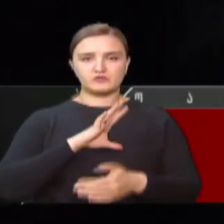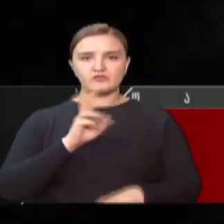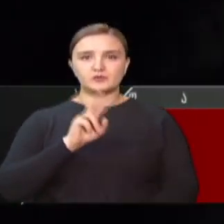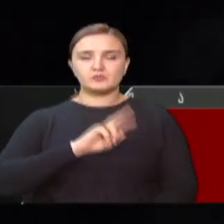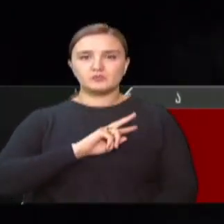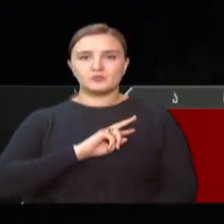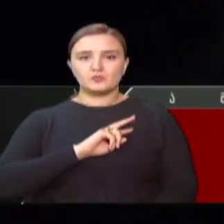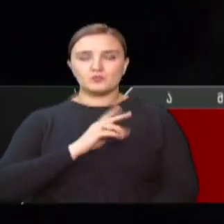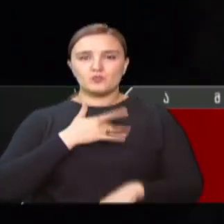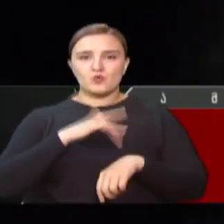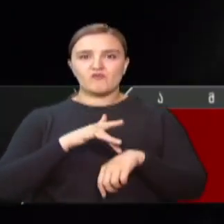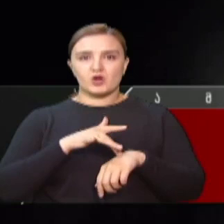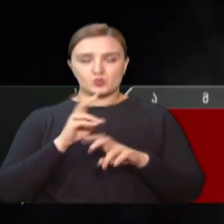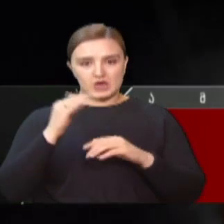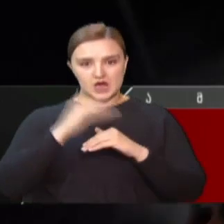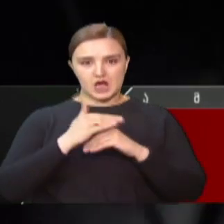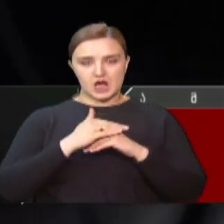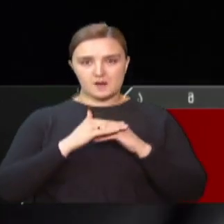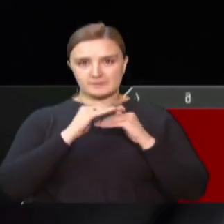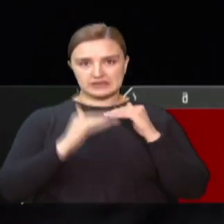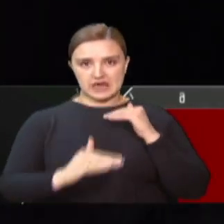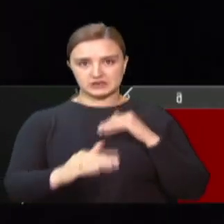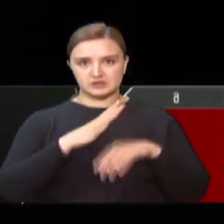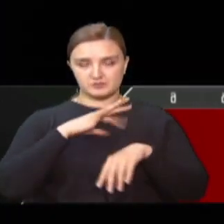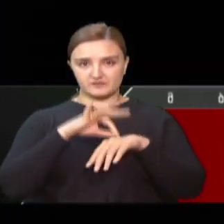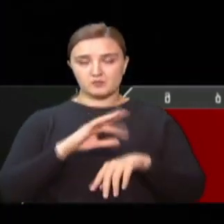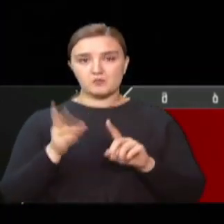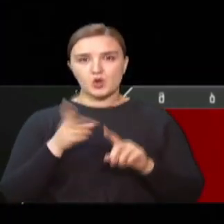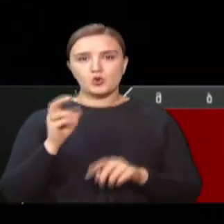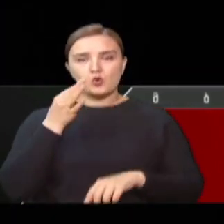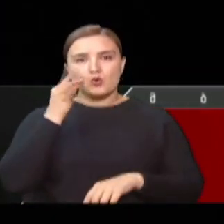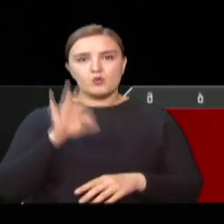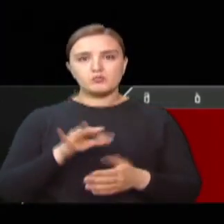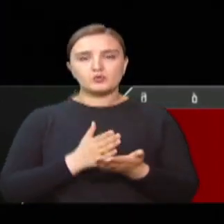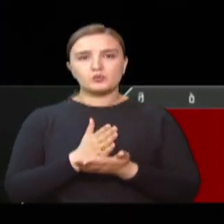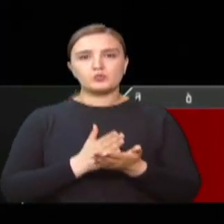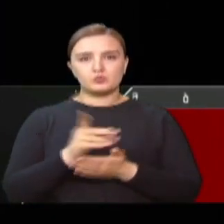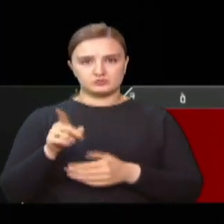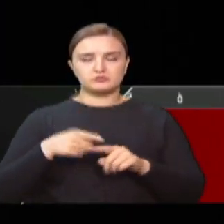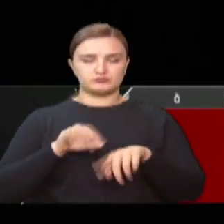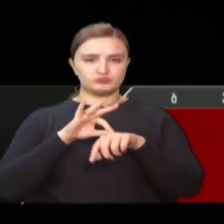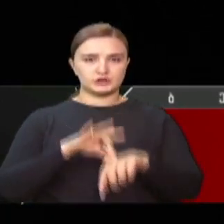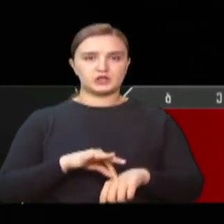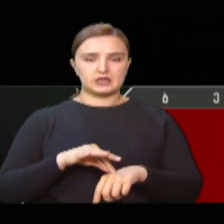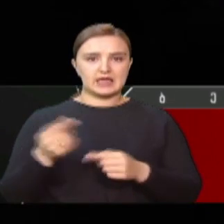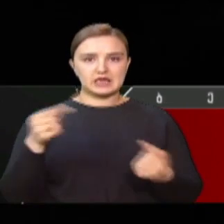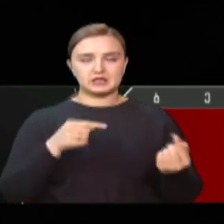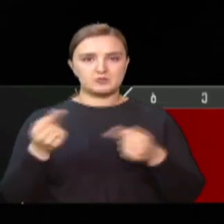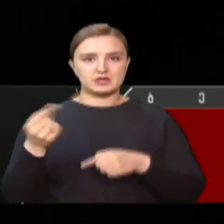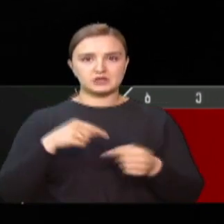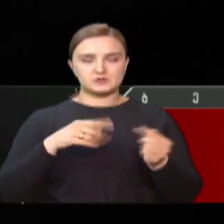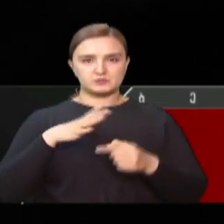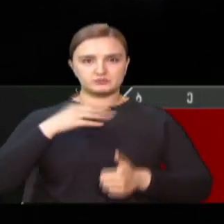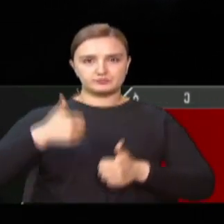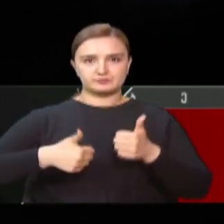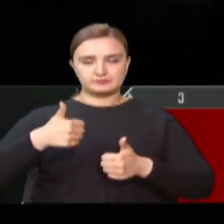სპორტსმენებმა მიიღეს, ასპარეზობა ღამის ტრასაზე გაიმართა. მეორე ეტაპი კი ვეტერან სპორტსმენებს შორის უკვე დღისით ჩატარდა. მოთხილამურეები ერთმანეთს გიგანტურ